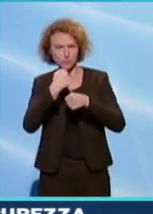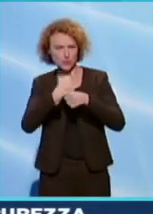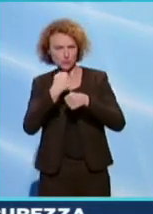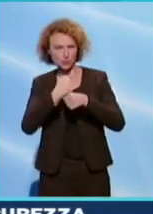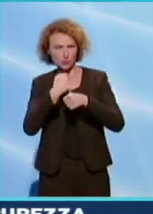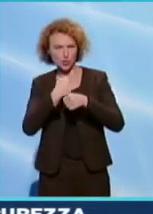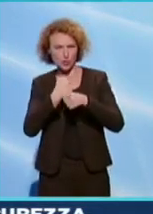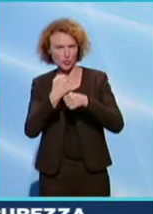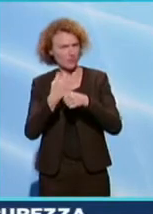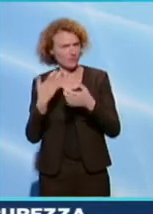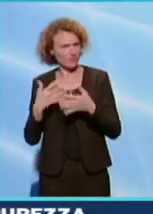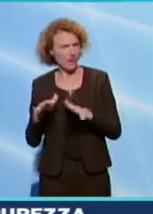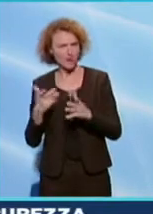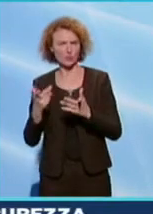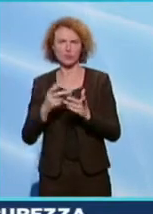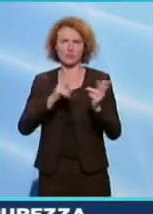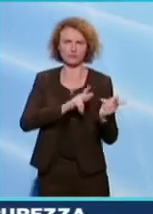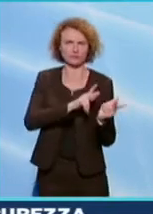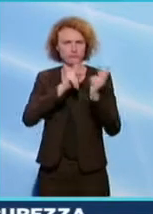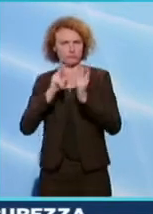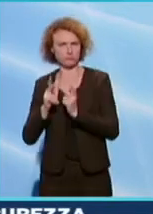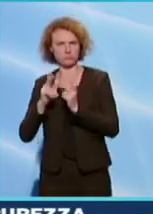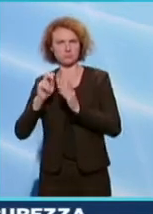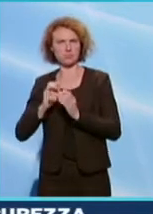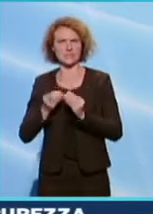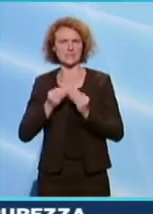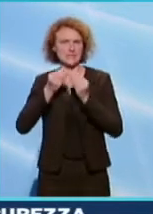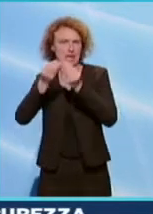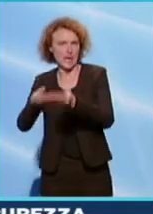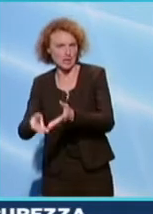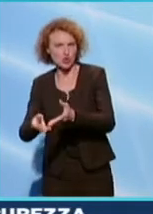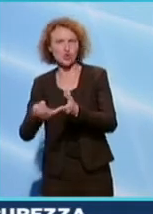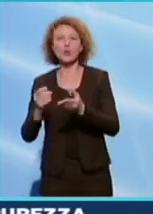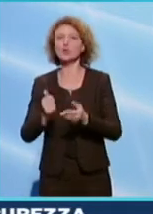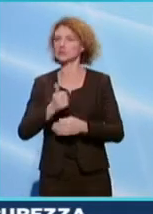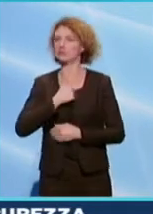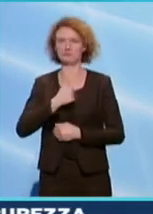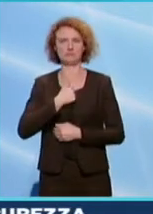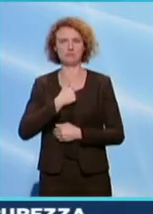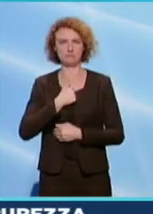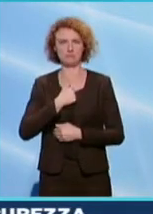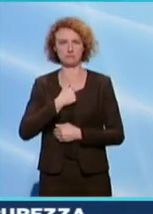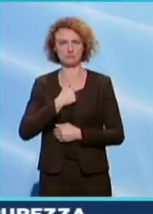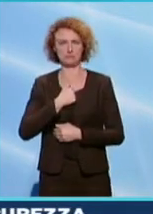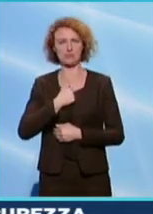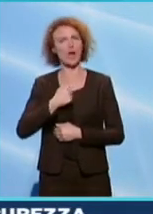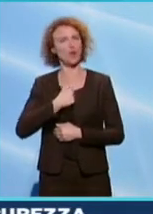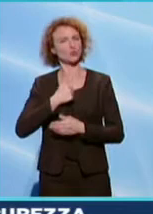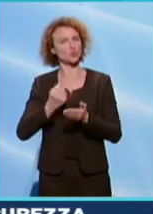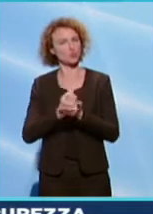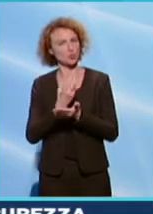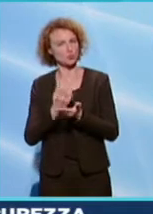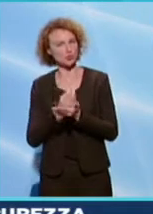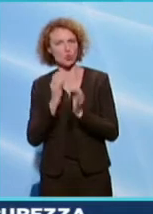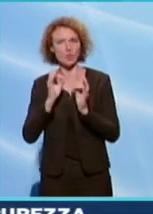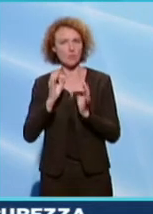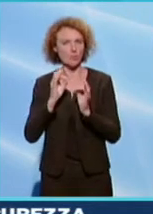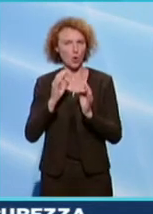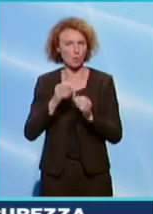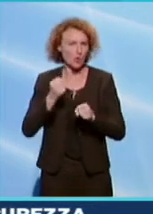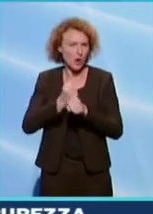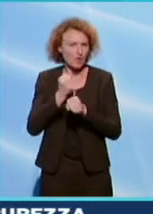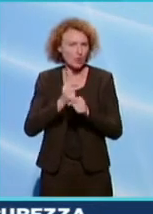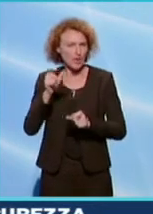di carico e scarico delle operazioni di rizzaggio in autoproduzione c usando i propri lavoratori marittimi invece che lavoratori portuali